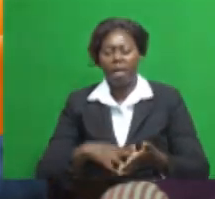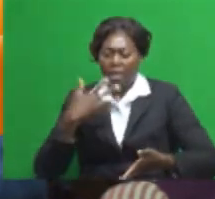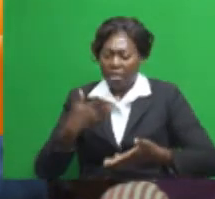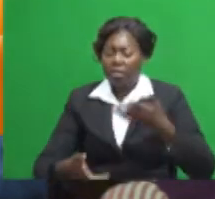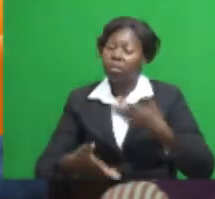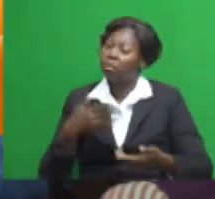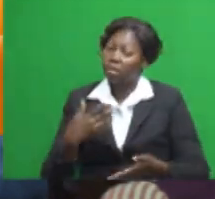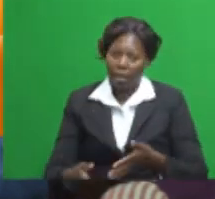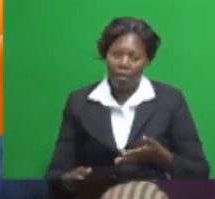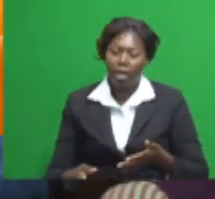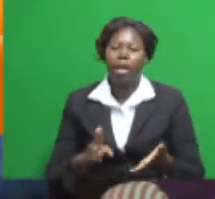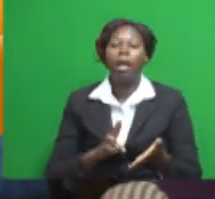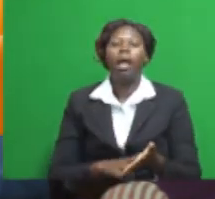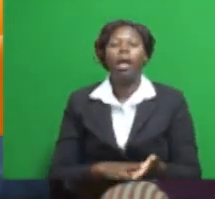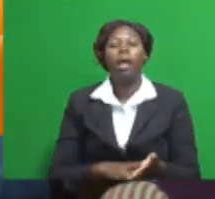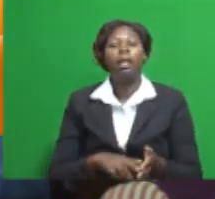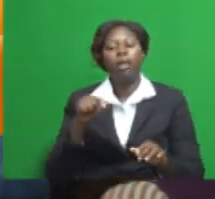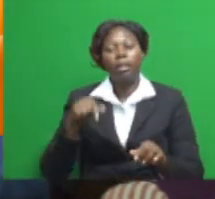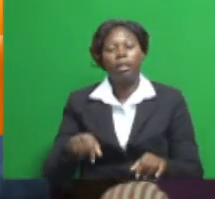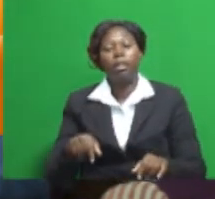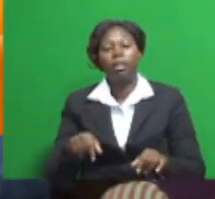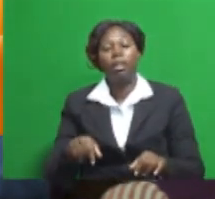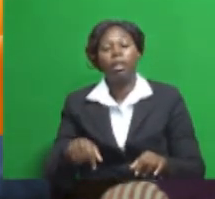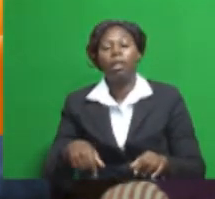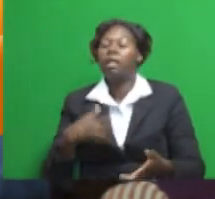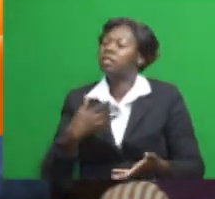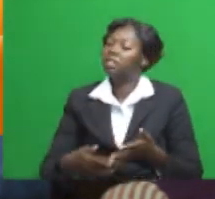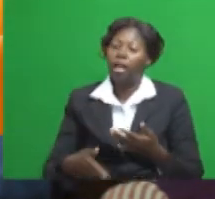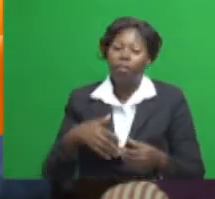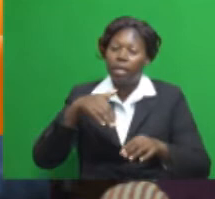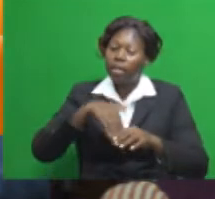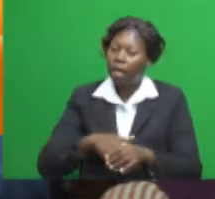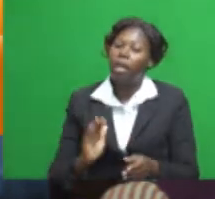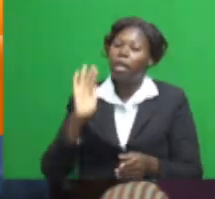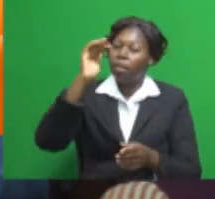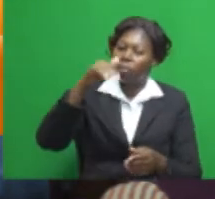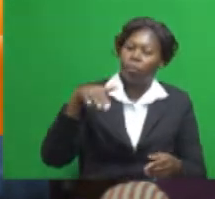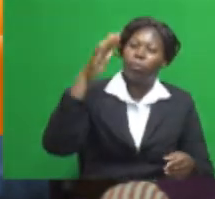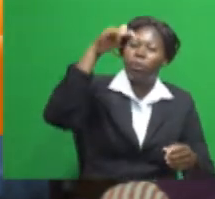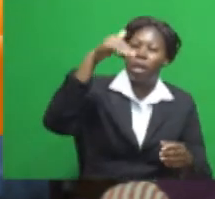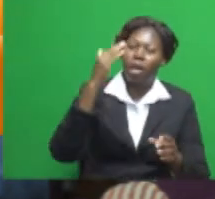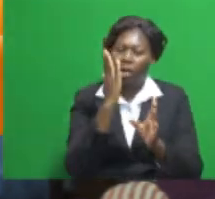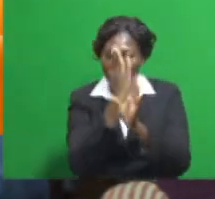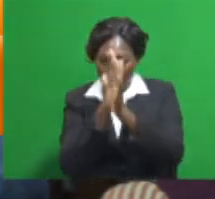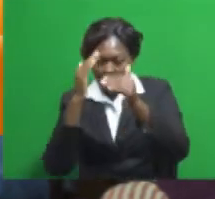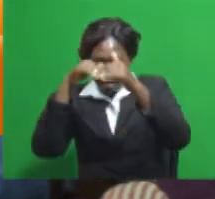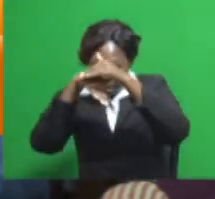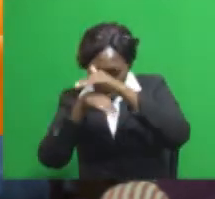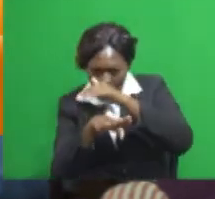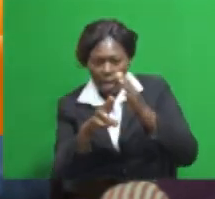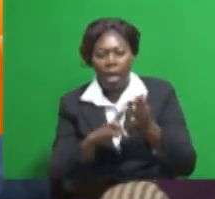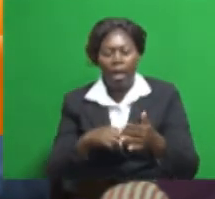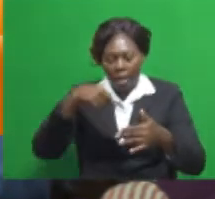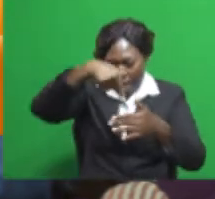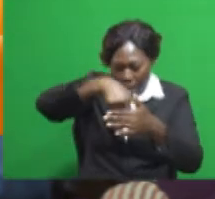haina kufanirwa navo vachidzungaira mumarenje nomumakomo nomumapako nomumakomba